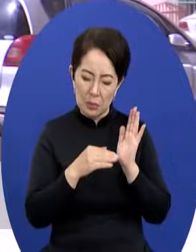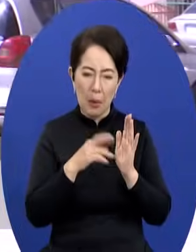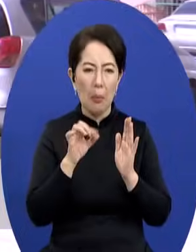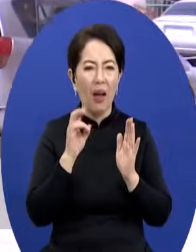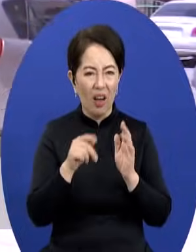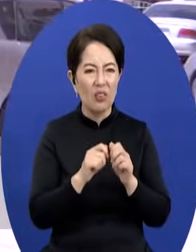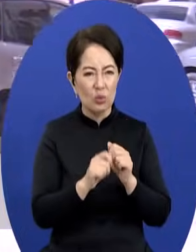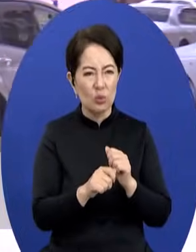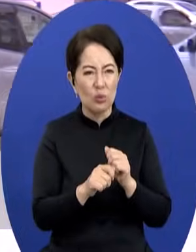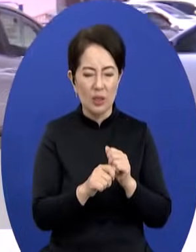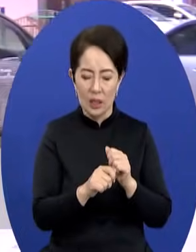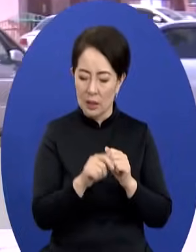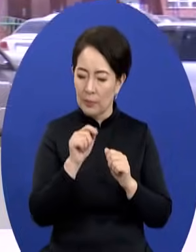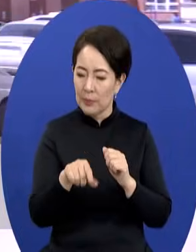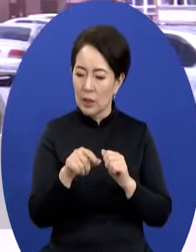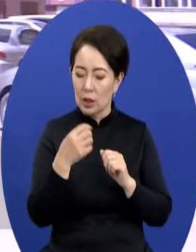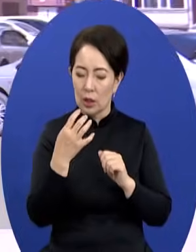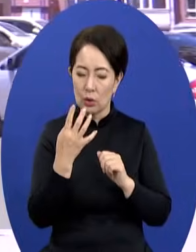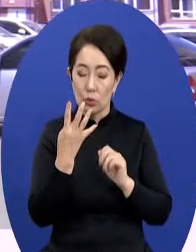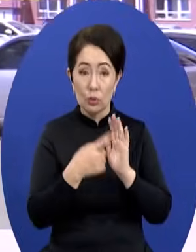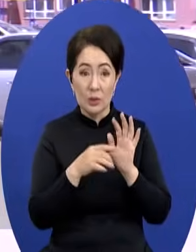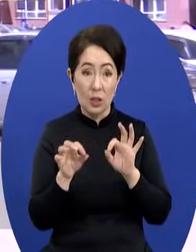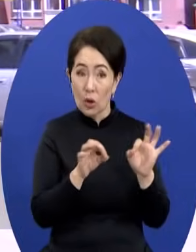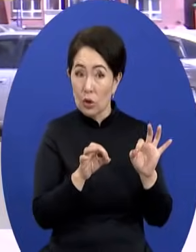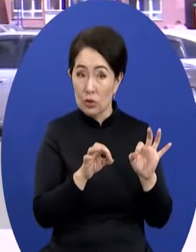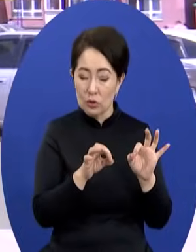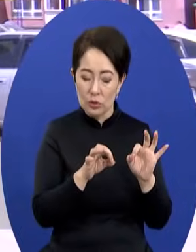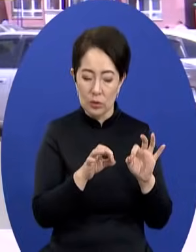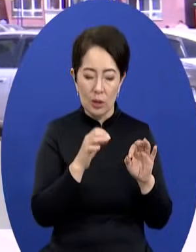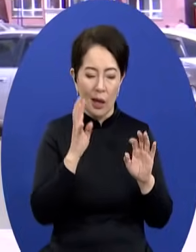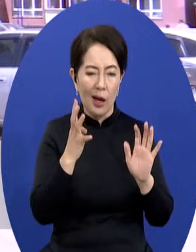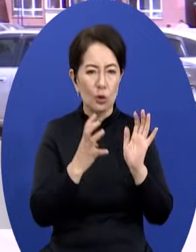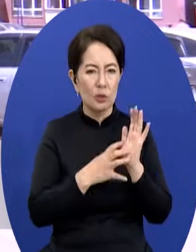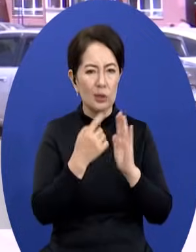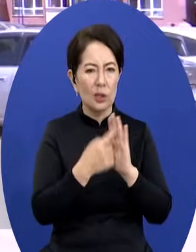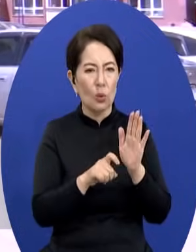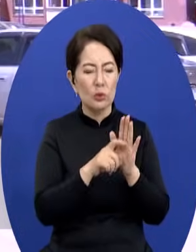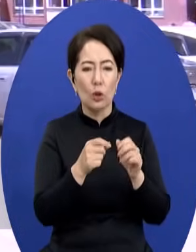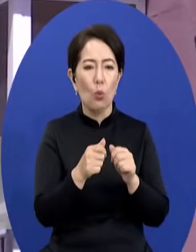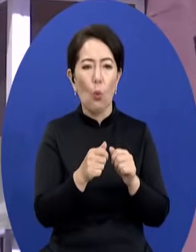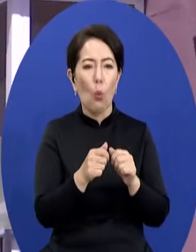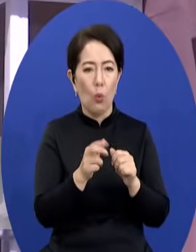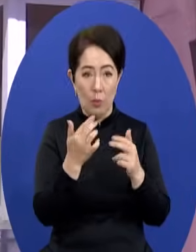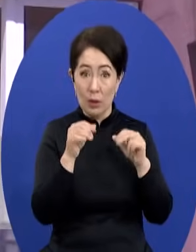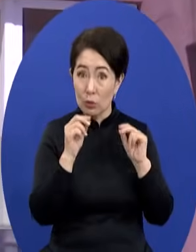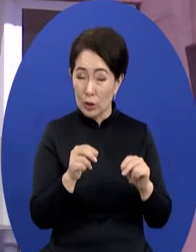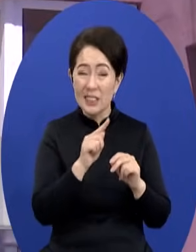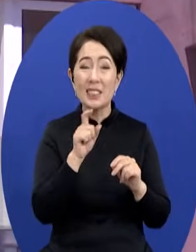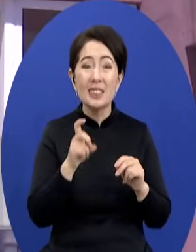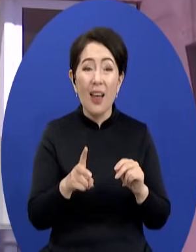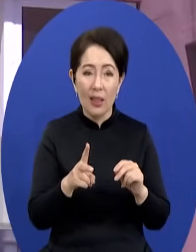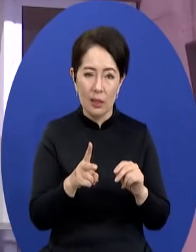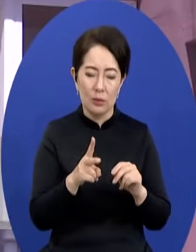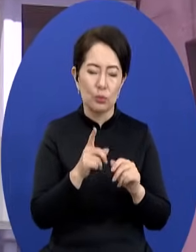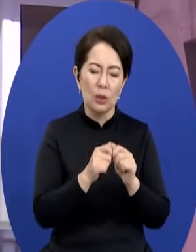4-р сараас энэ оныг дуустал зээлийн төлөлтийг хойшлуулж байгаа нь 19 сарын турш энэ мөнгийг төлөхгүй байж болох зохицуулалт юм. Ингэхээр цар